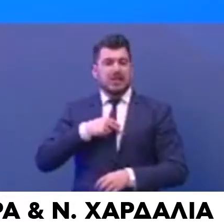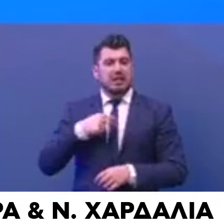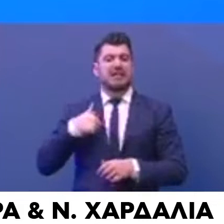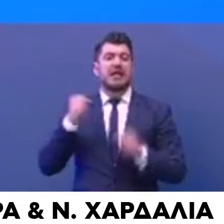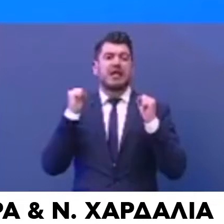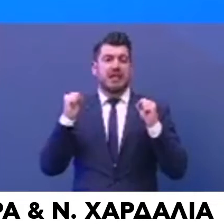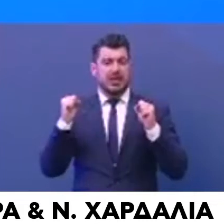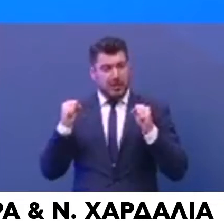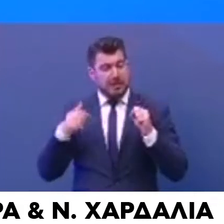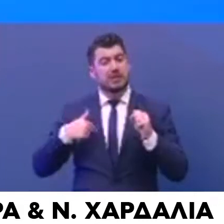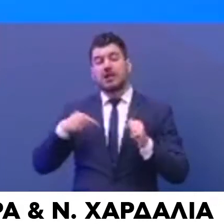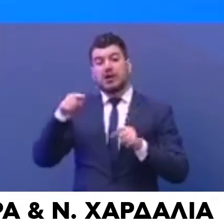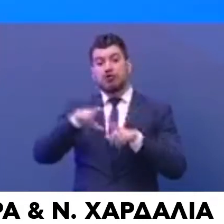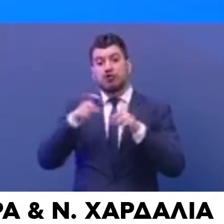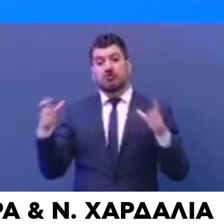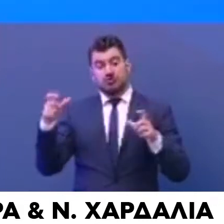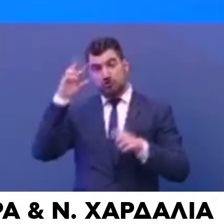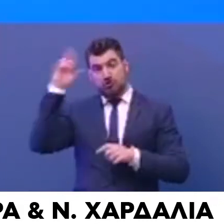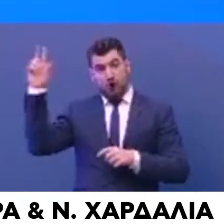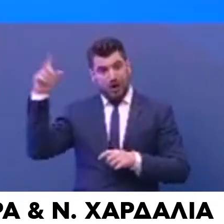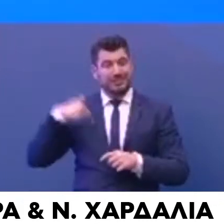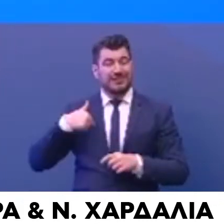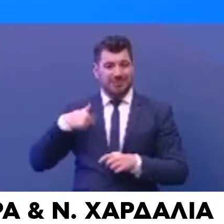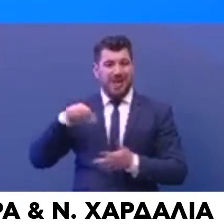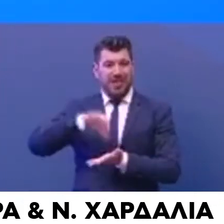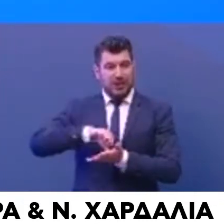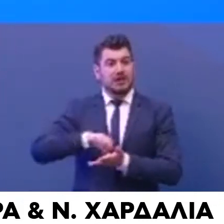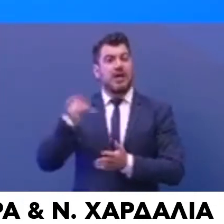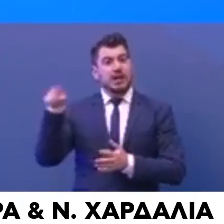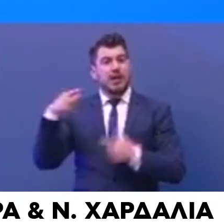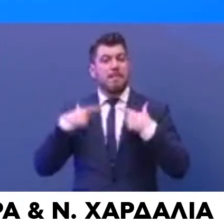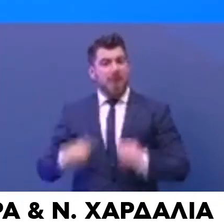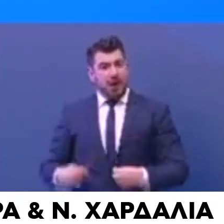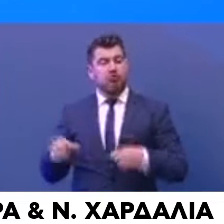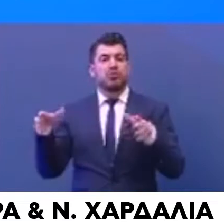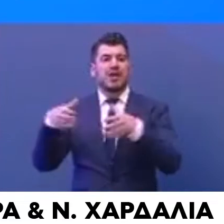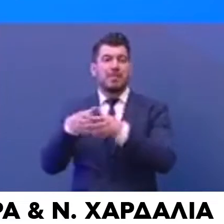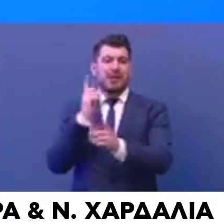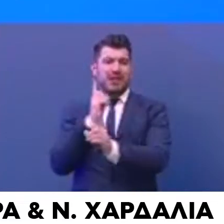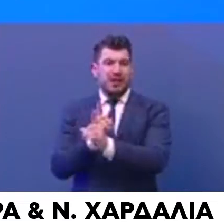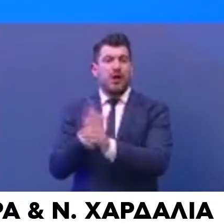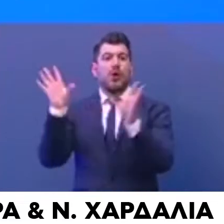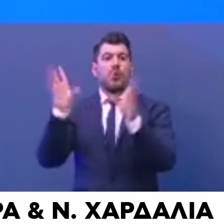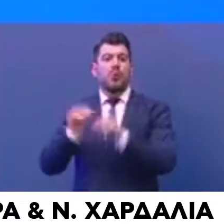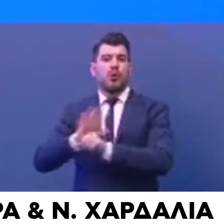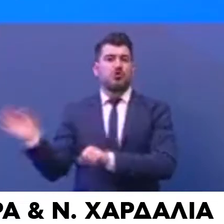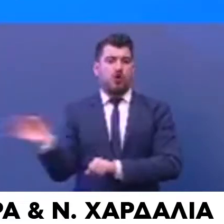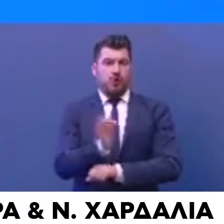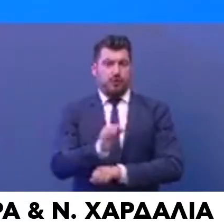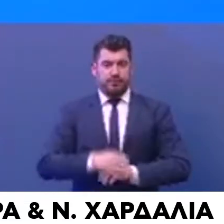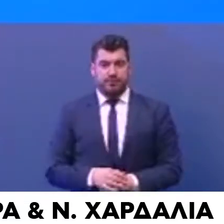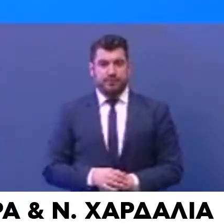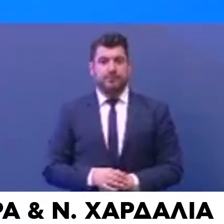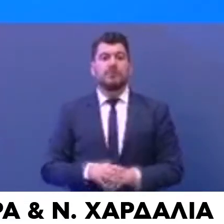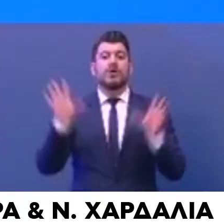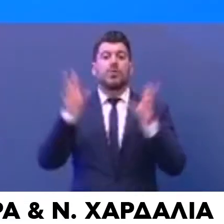της Ιατρικής Σχολής του ΕΚΠΑ και μέλος της Επιτροπής Λοιμοξιολόγων του ΕΟΔΗ. Τέταρτον, σε ό,τι αφορά τα μέτρα και